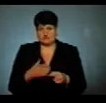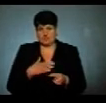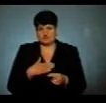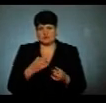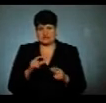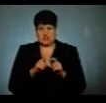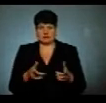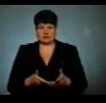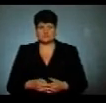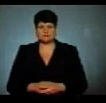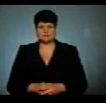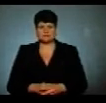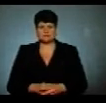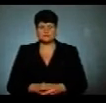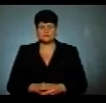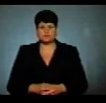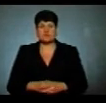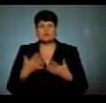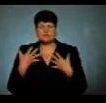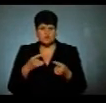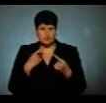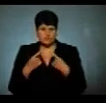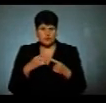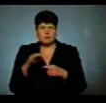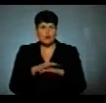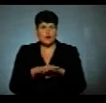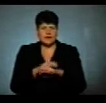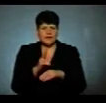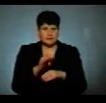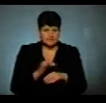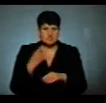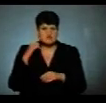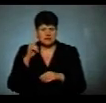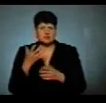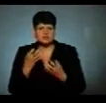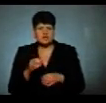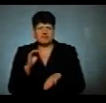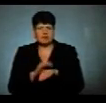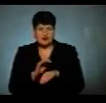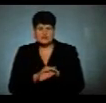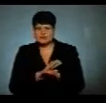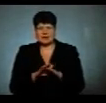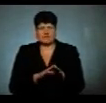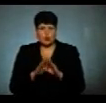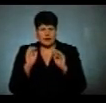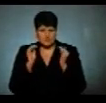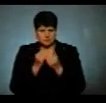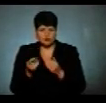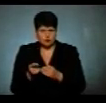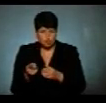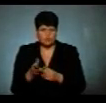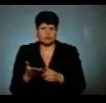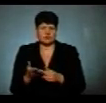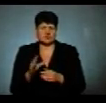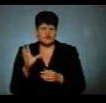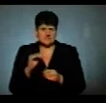закладів. Дякую. Ви вже зазначали про ринки. Чи відомі вам ще факти недотримання карантину у Тернополі? Чи вчасно